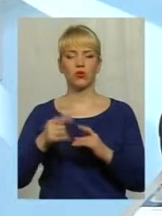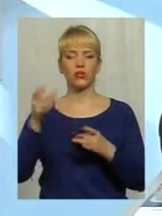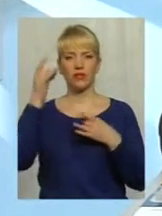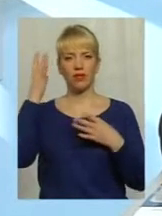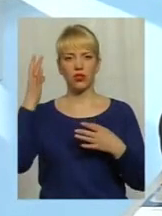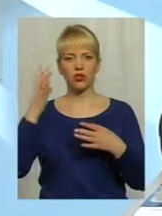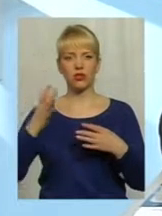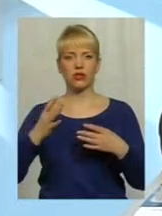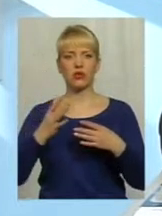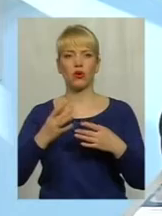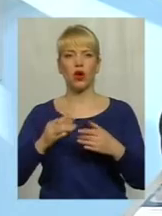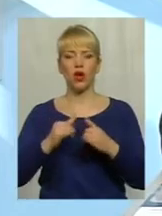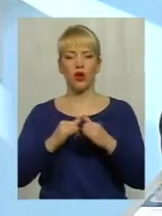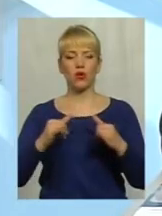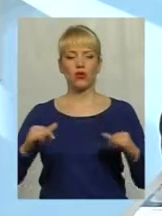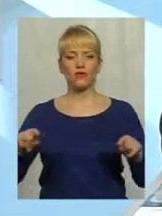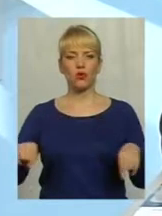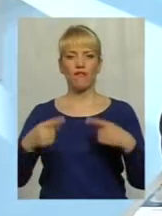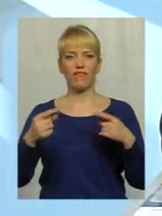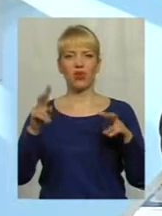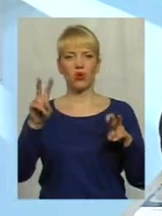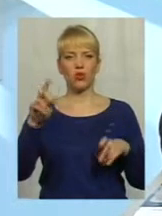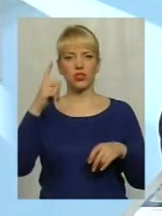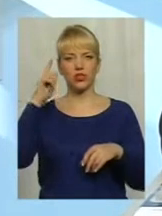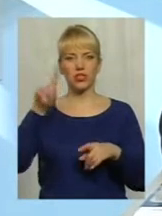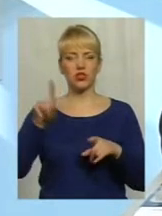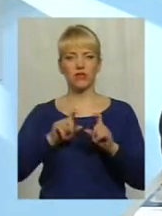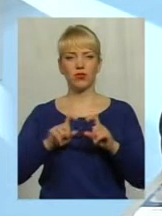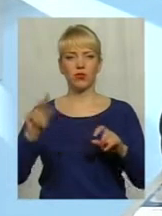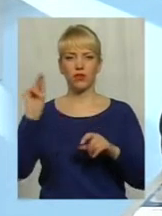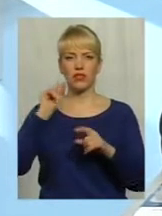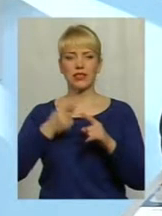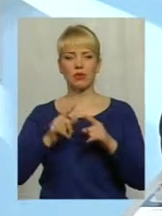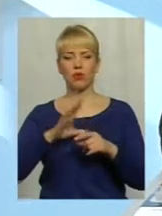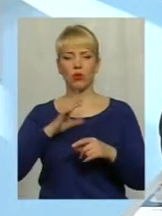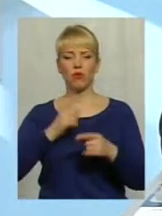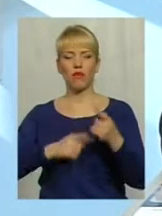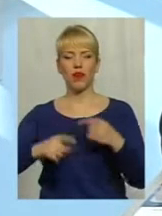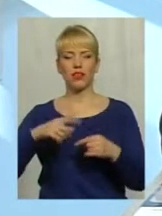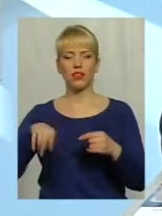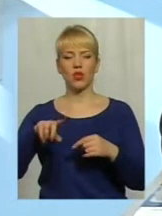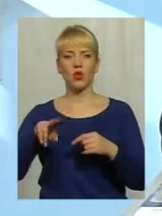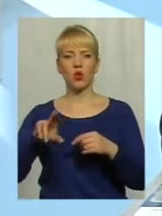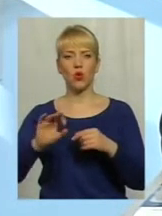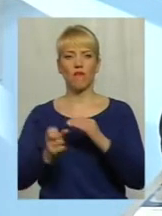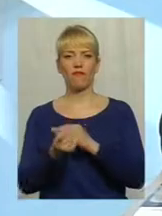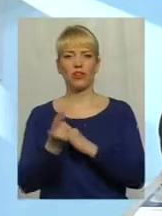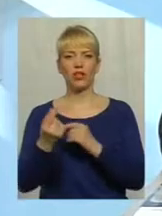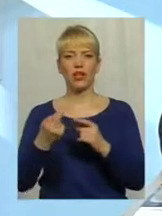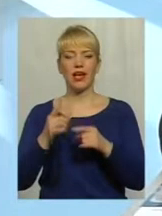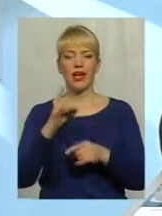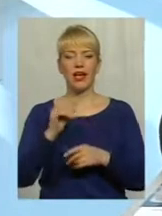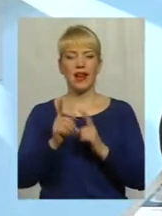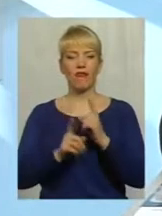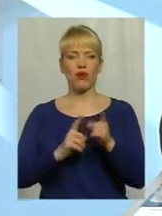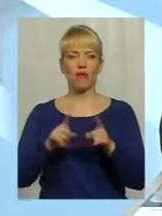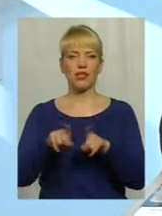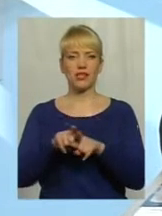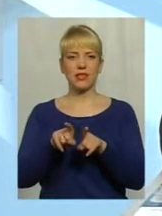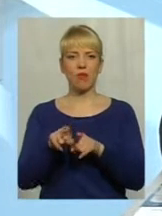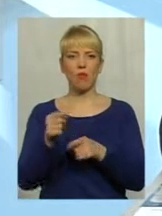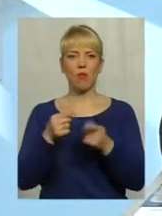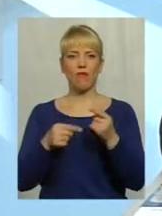відродження, ми всі знаємо про відродження, вивчали в школі, що це було повернення до витоків, так само реформація – це повернення до витоків. Але коли